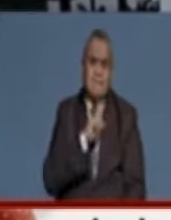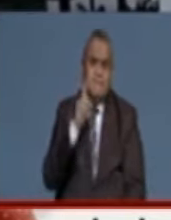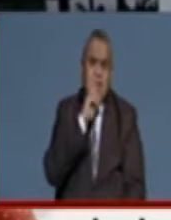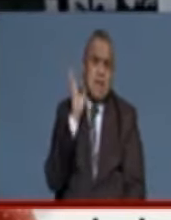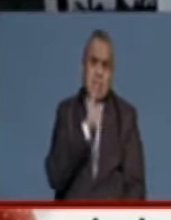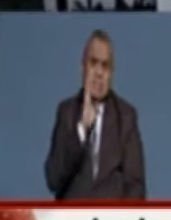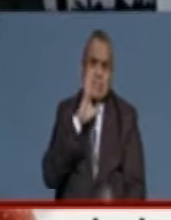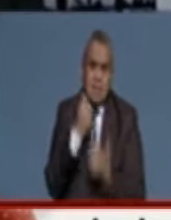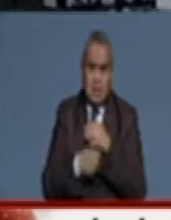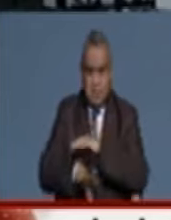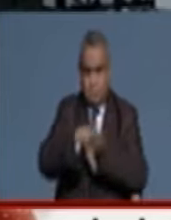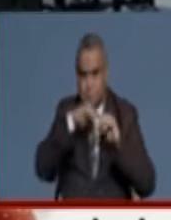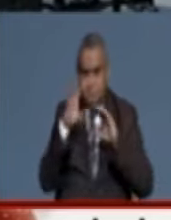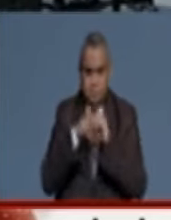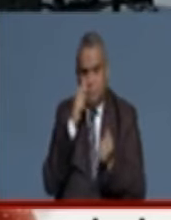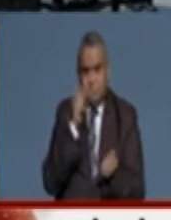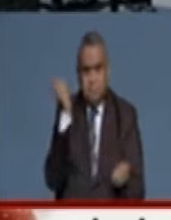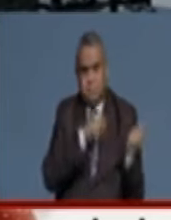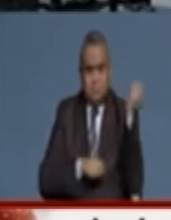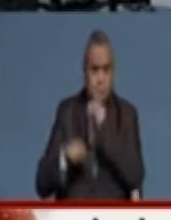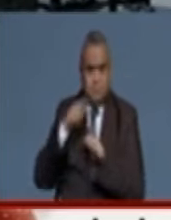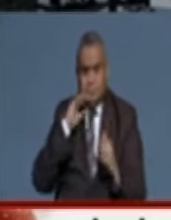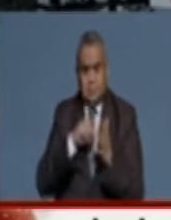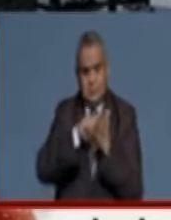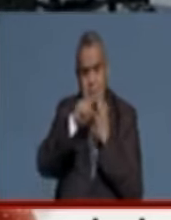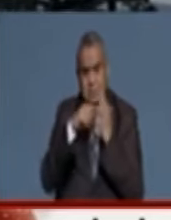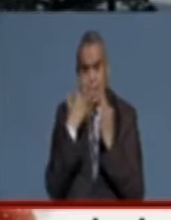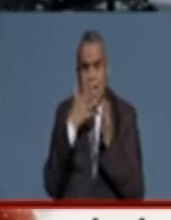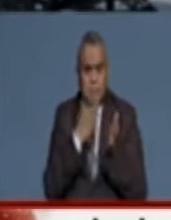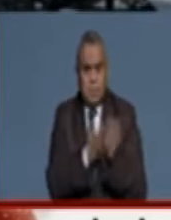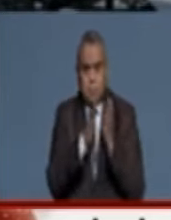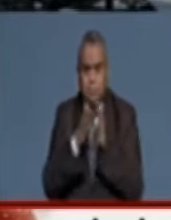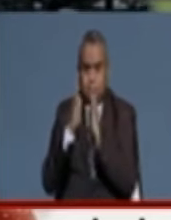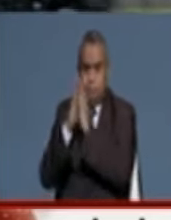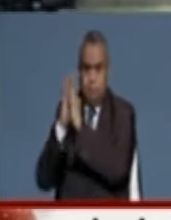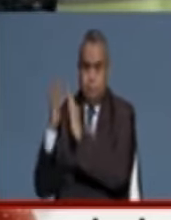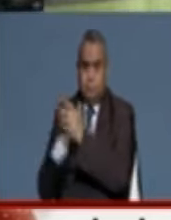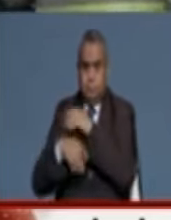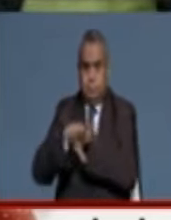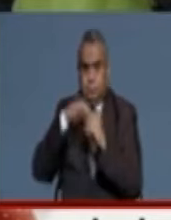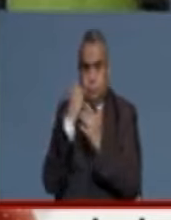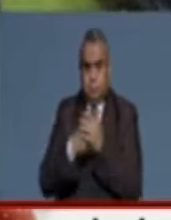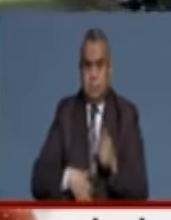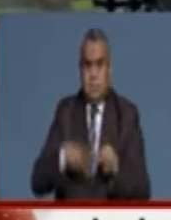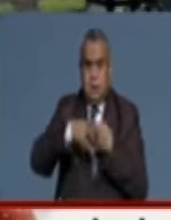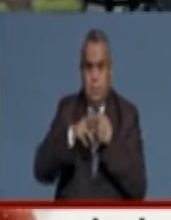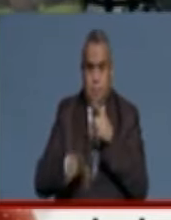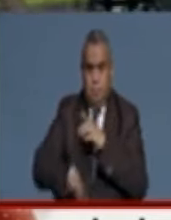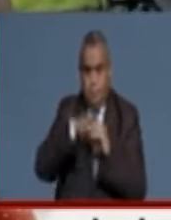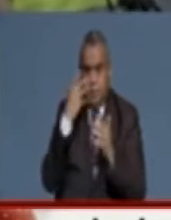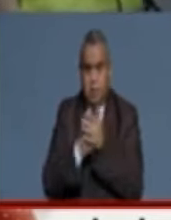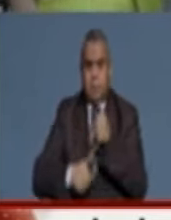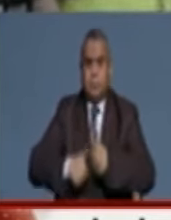جميع مراحل الانتاج وهم 5 مراحل انتاجية. تم الحمد لله اجتياز المحرك لكافة اختبارات